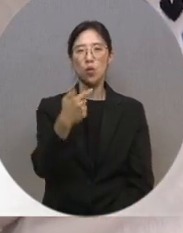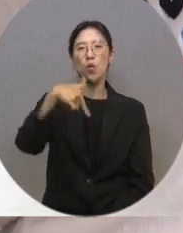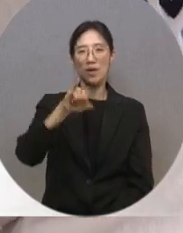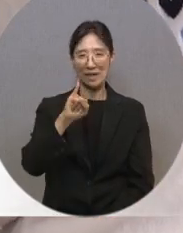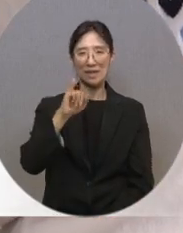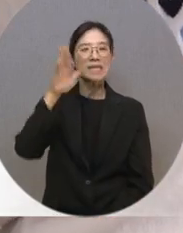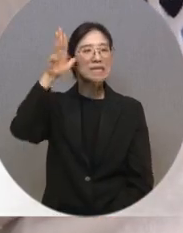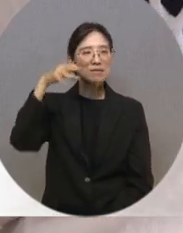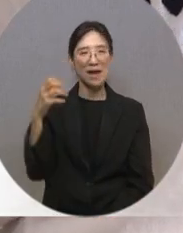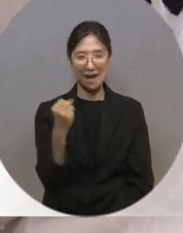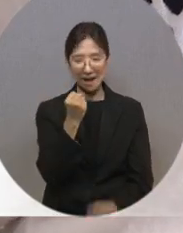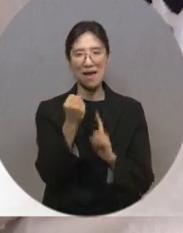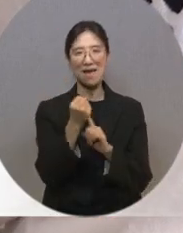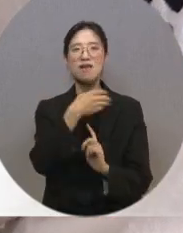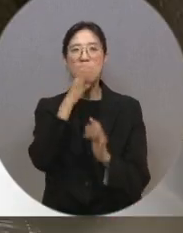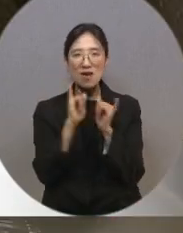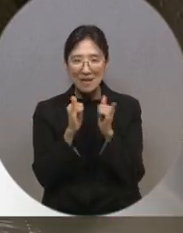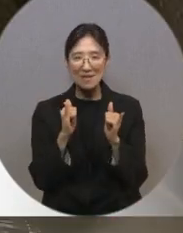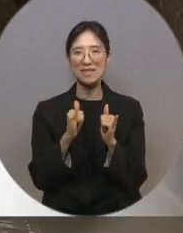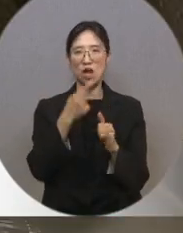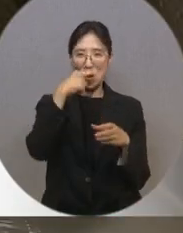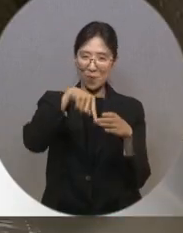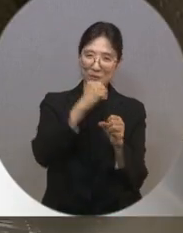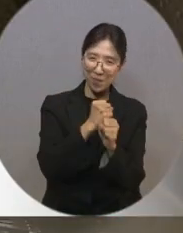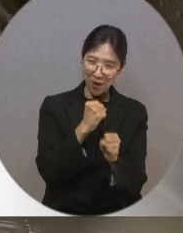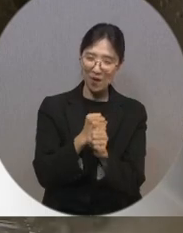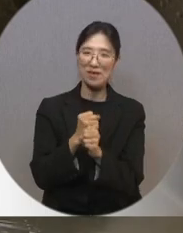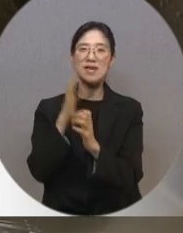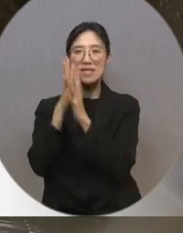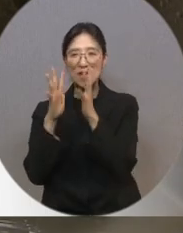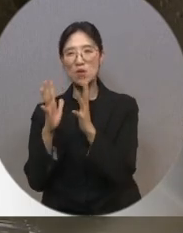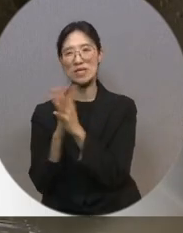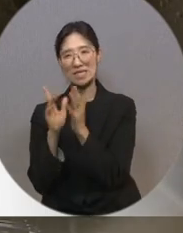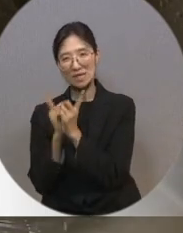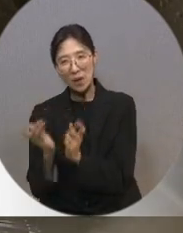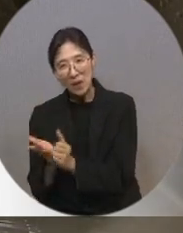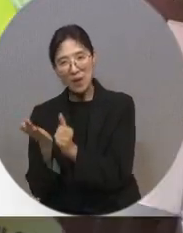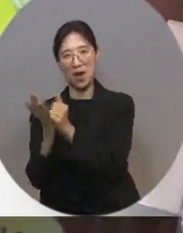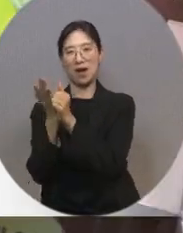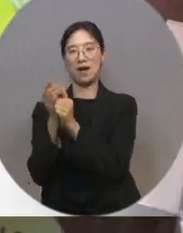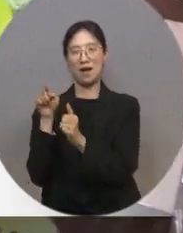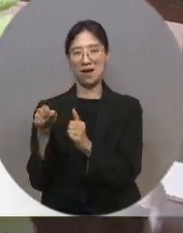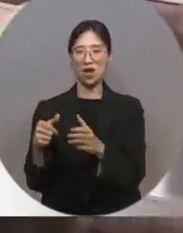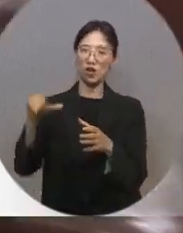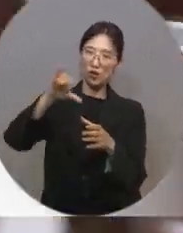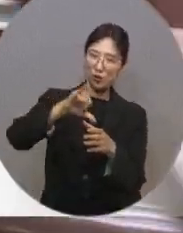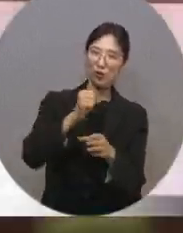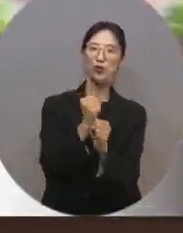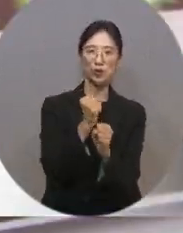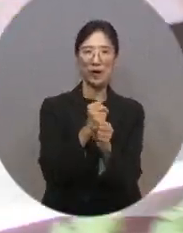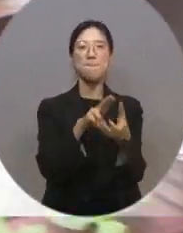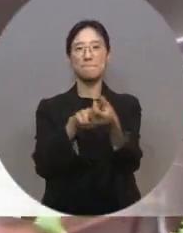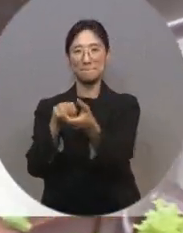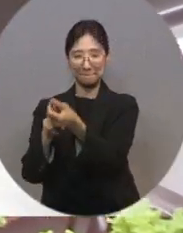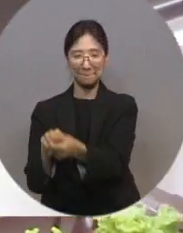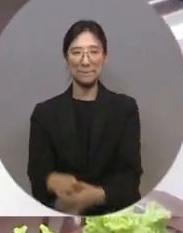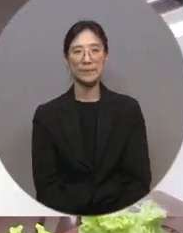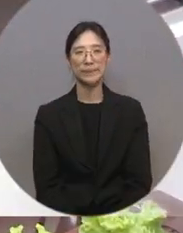어르신들이 바리스타로 일을 하며 스마트팜에서 직접 기른 농작물로 야채 주스도 만들어